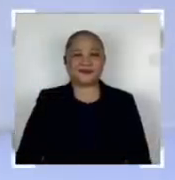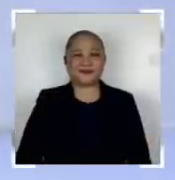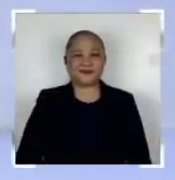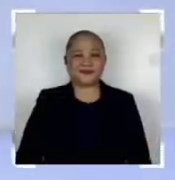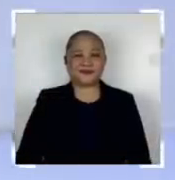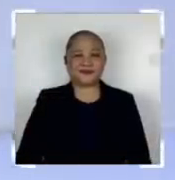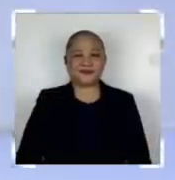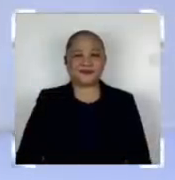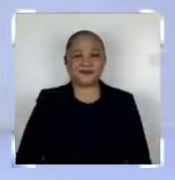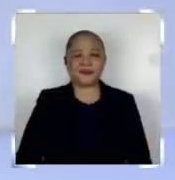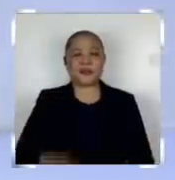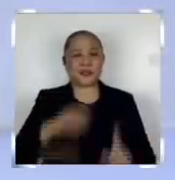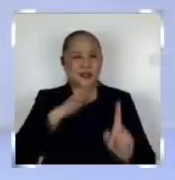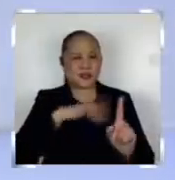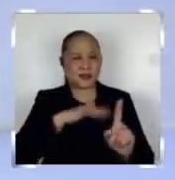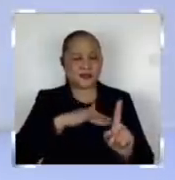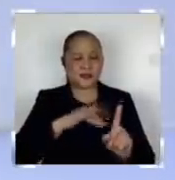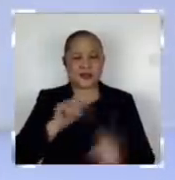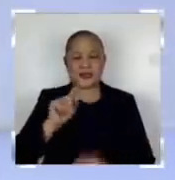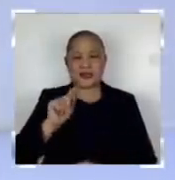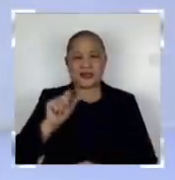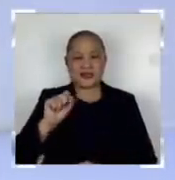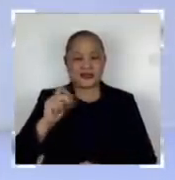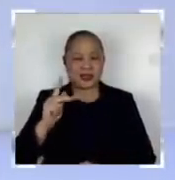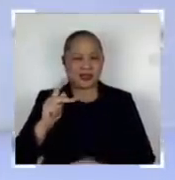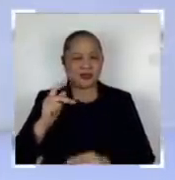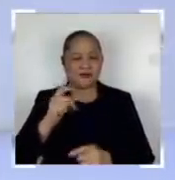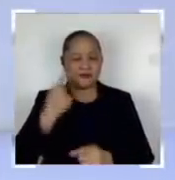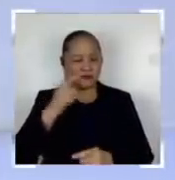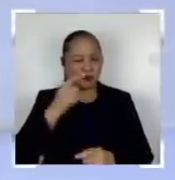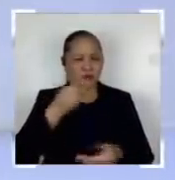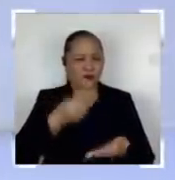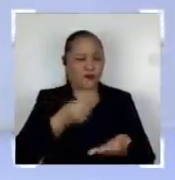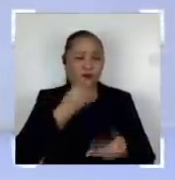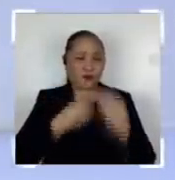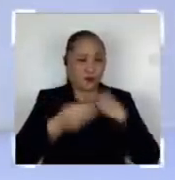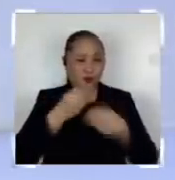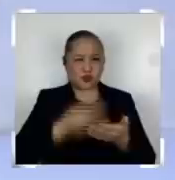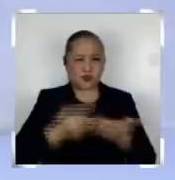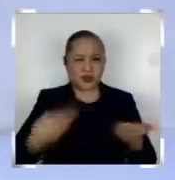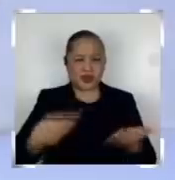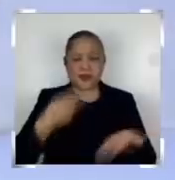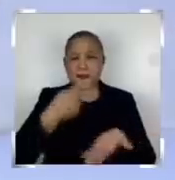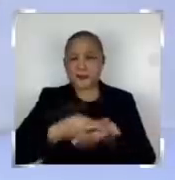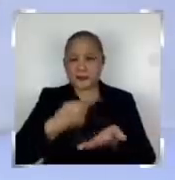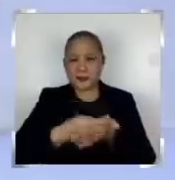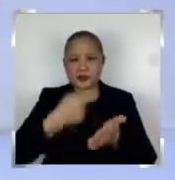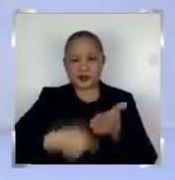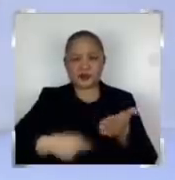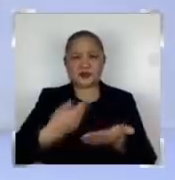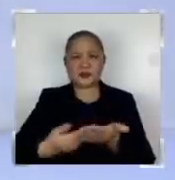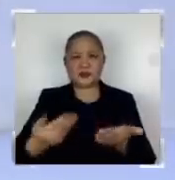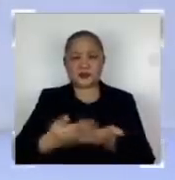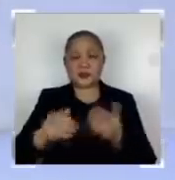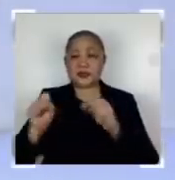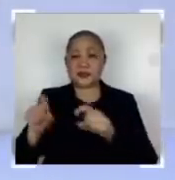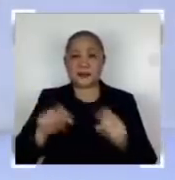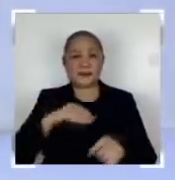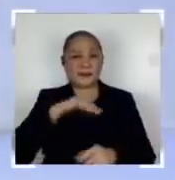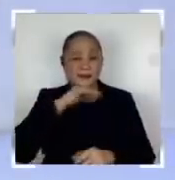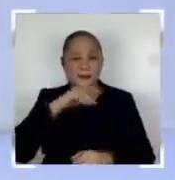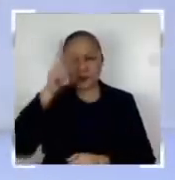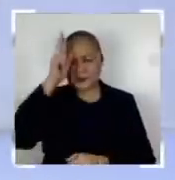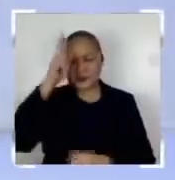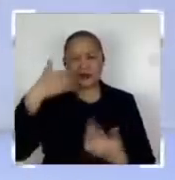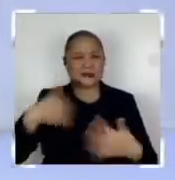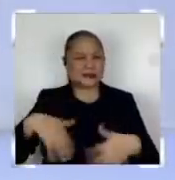Minomonitor ng Task Force on Food Security ang supply at presyo ng bilihin ngayong magpapasko. Ang mga nagtitinda ng baboy at manok umaaray sa mahinang